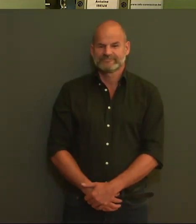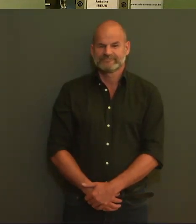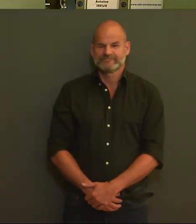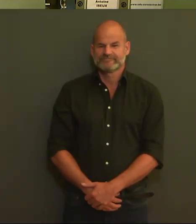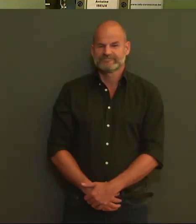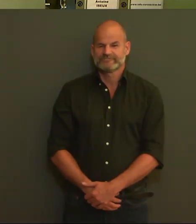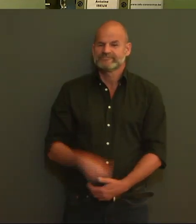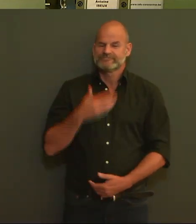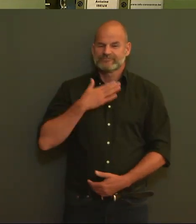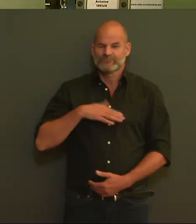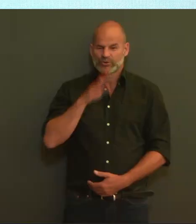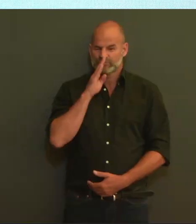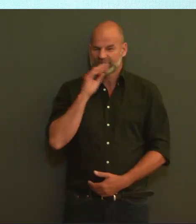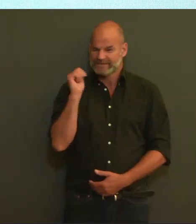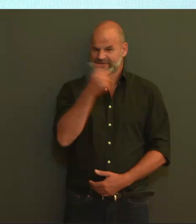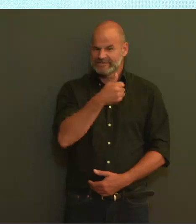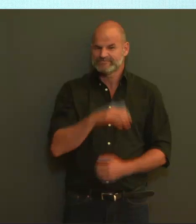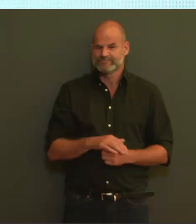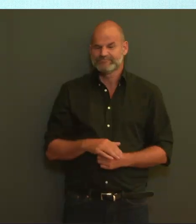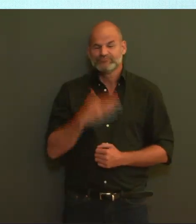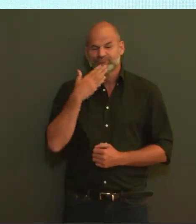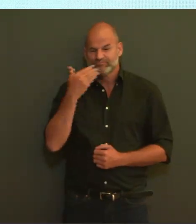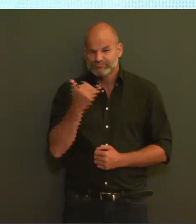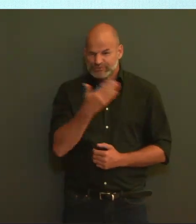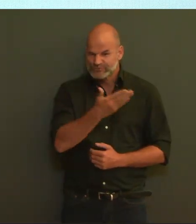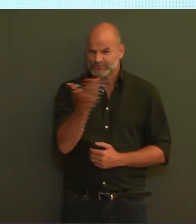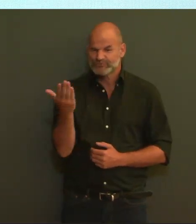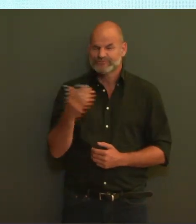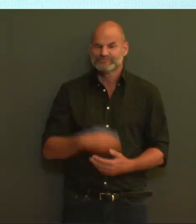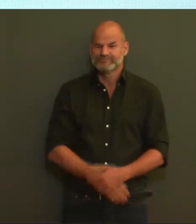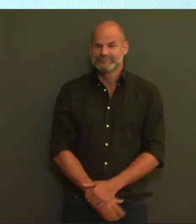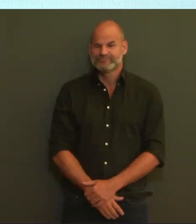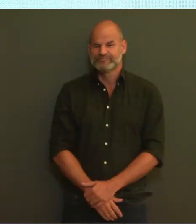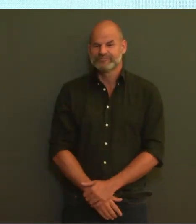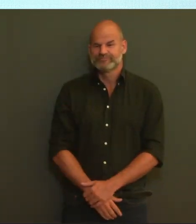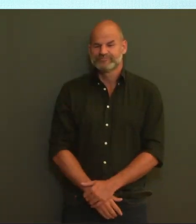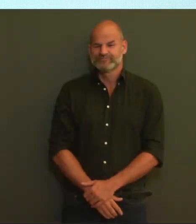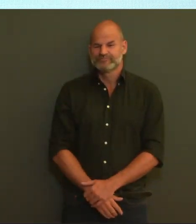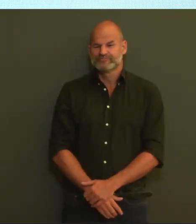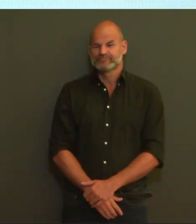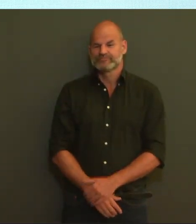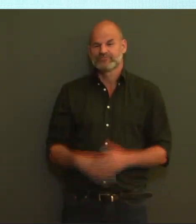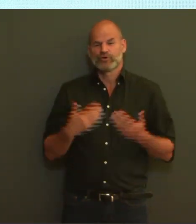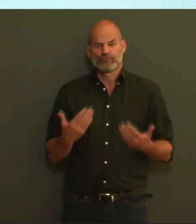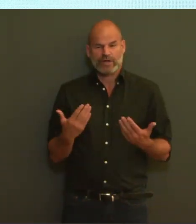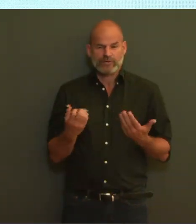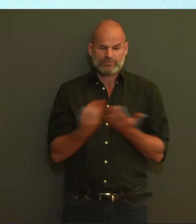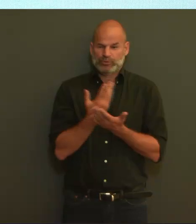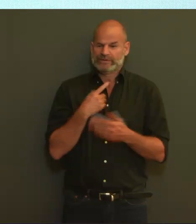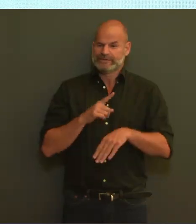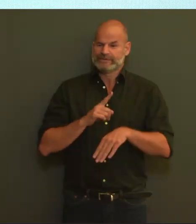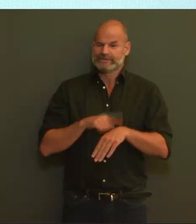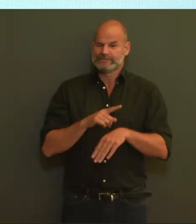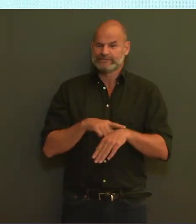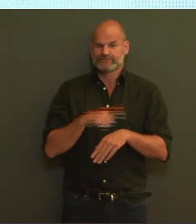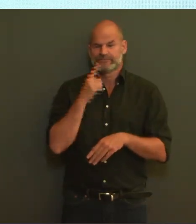Goedemiddag iedereen, bonjour tout le monde. Het is weer tijd om u de nieuwe cijfers te presenteren.